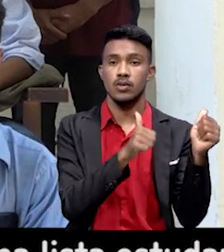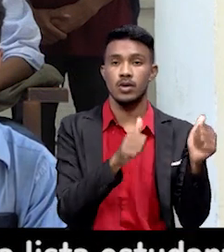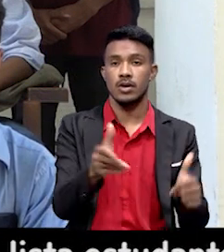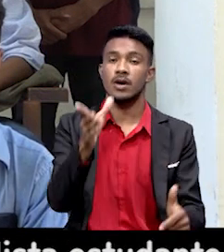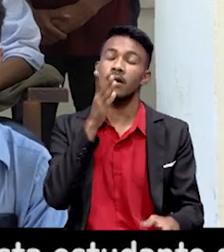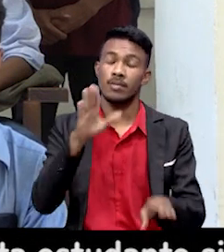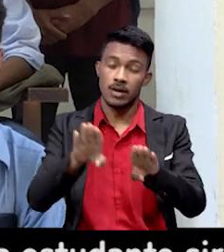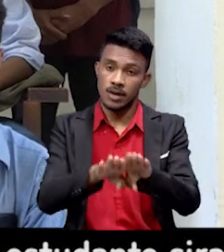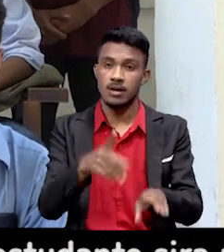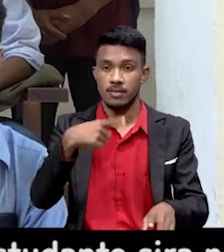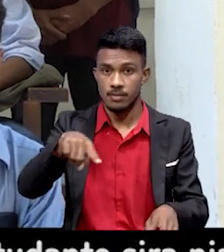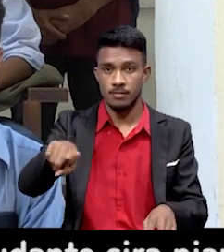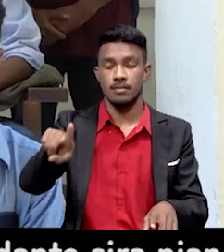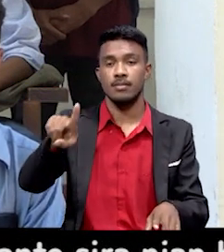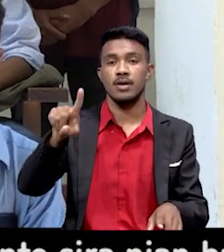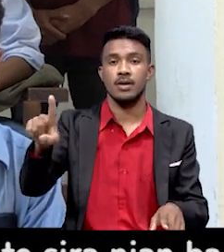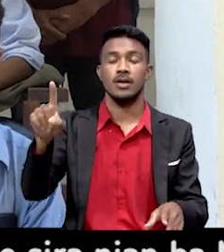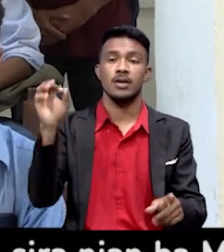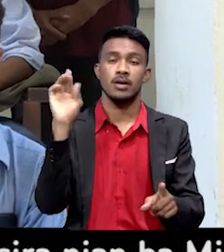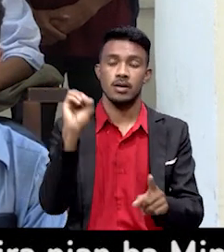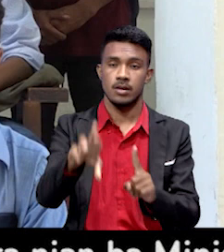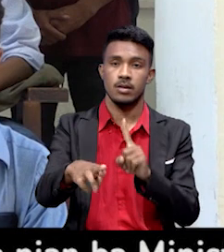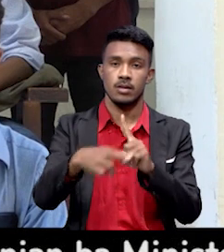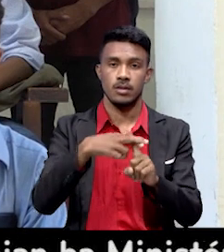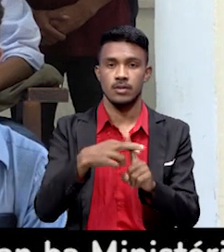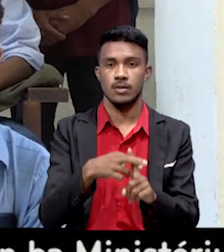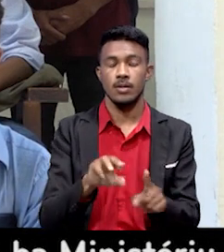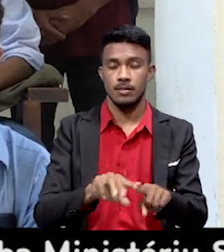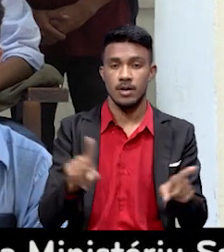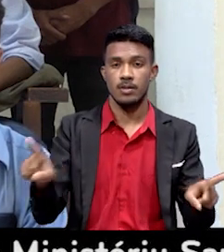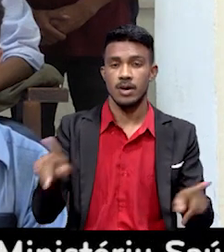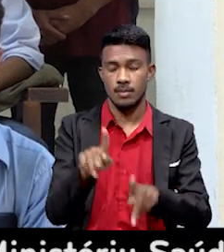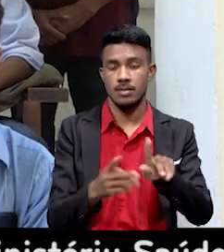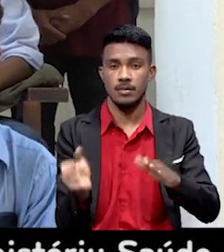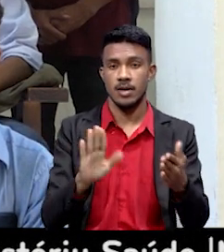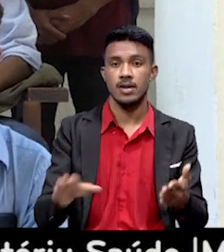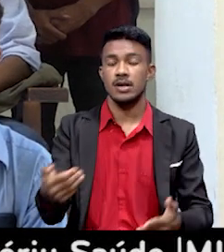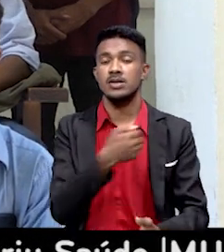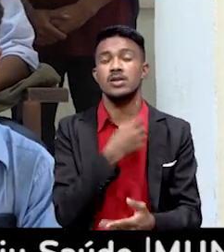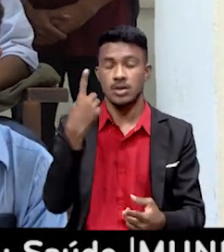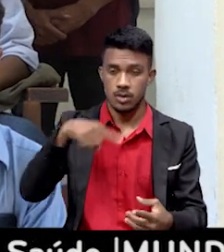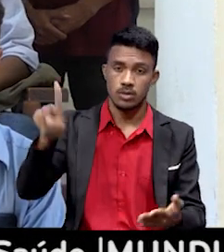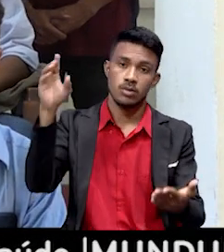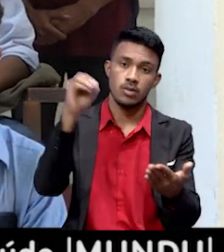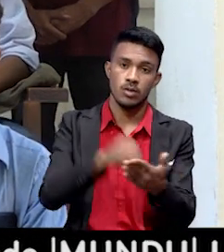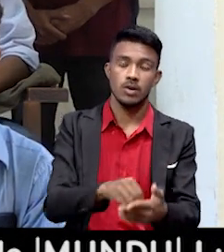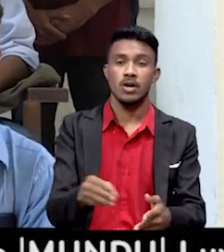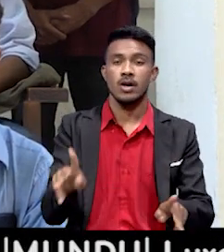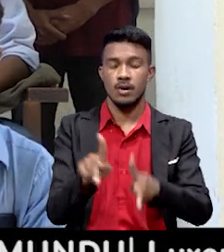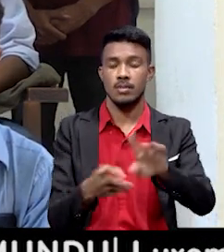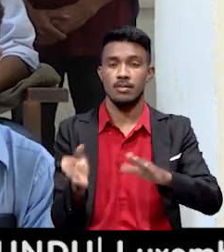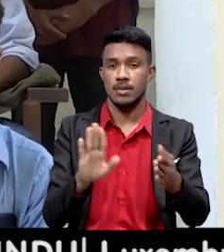ba cemitério atu karei funang. Maibe, matibian sedok toia cemitério, matibian hetan tiru usi,